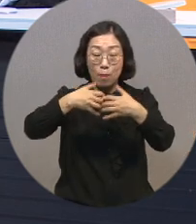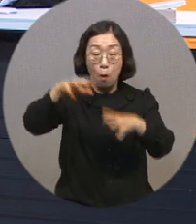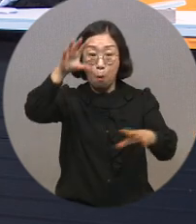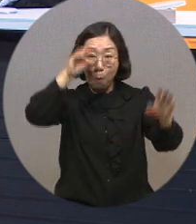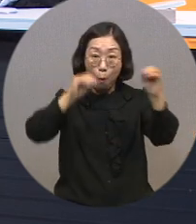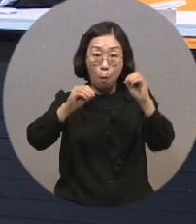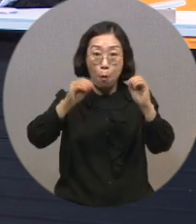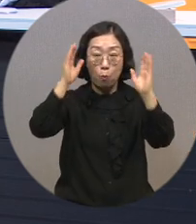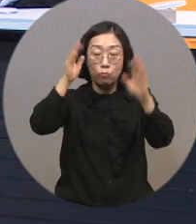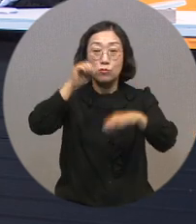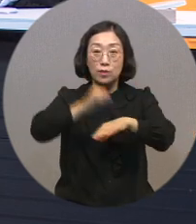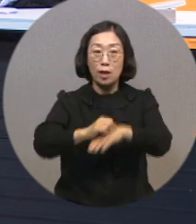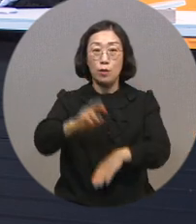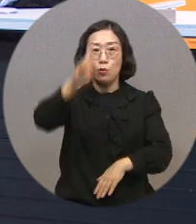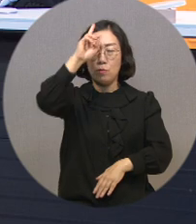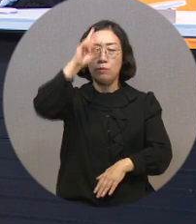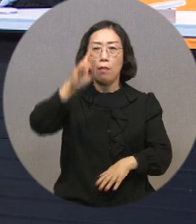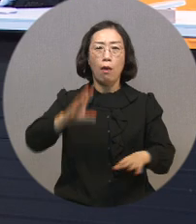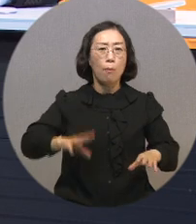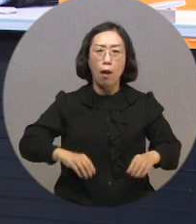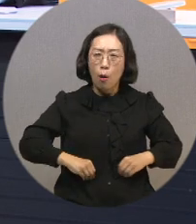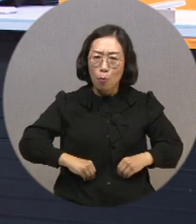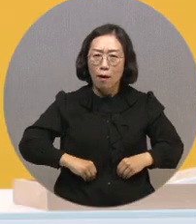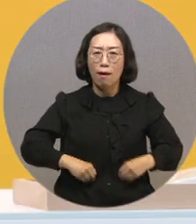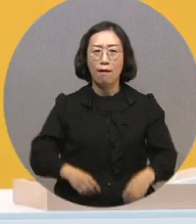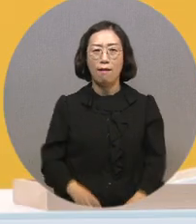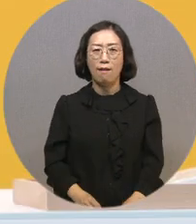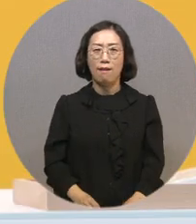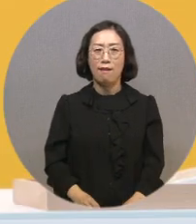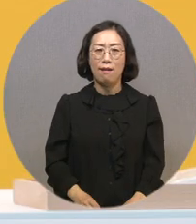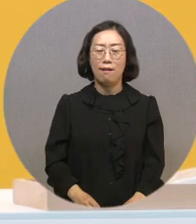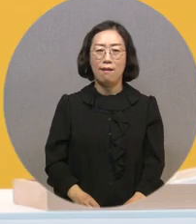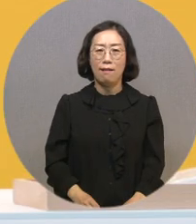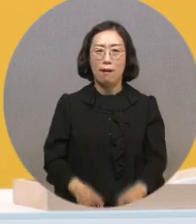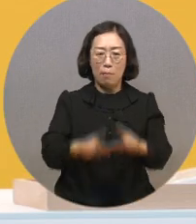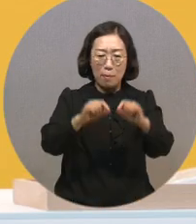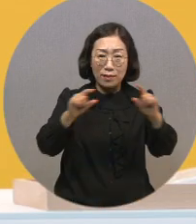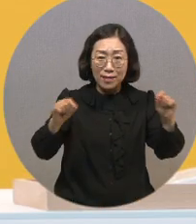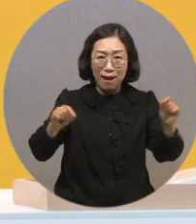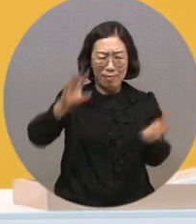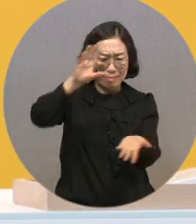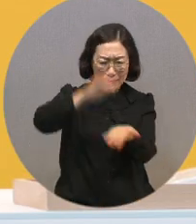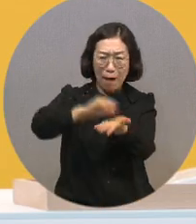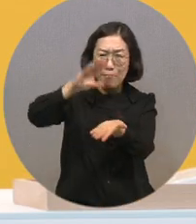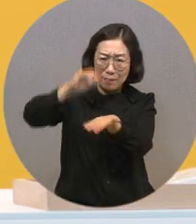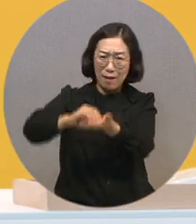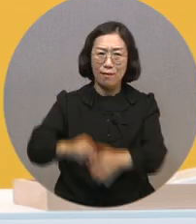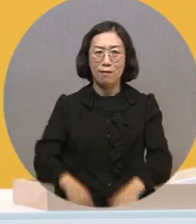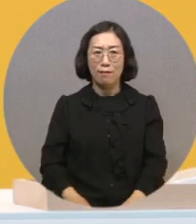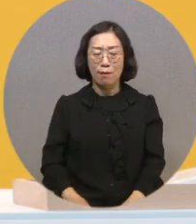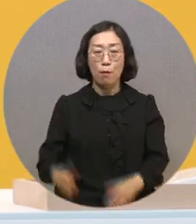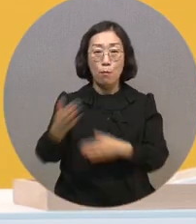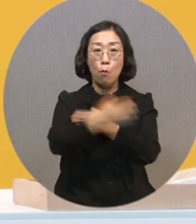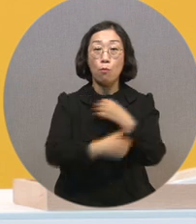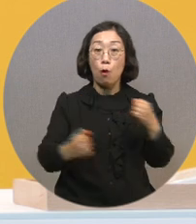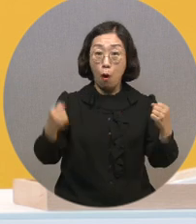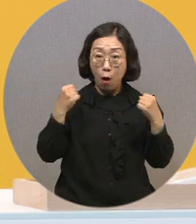또 특히 점심 때 배가 고파가지고 네. 이 잔반이 줄어드는 거야. 그러니까 건강도